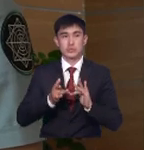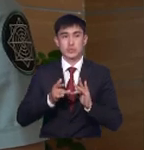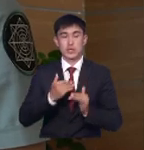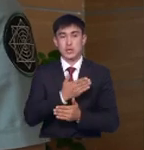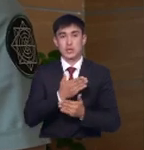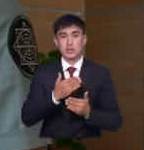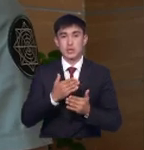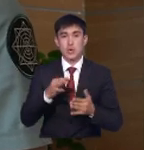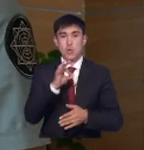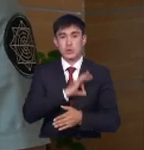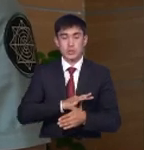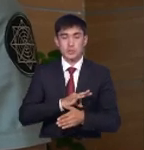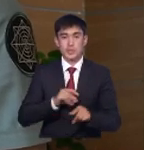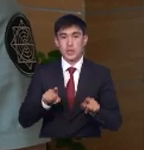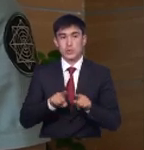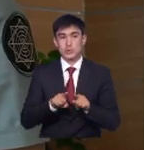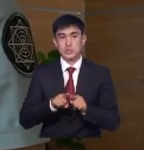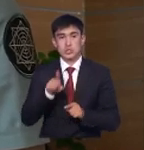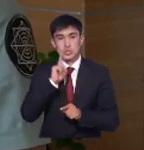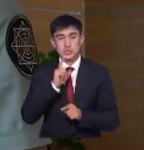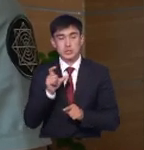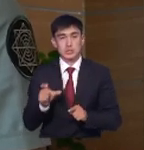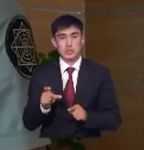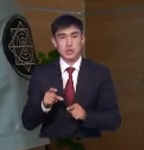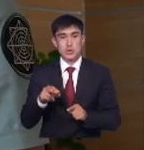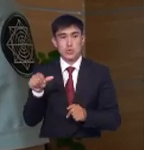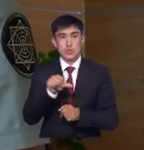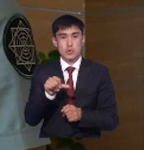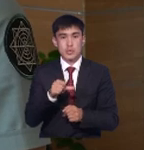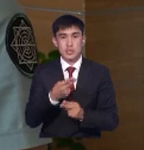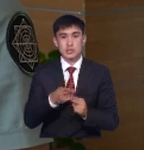арқылы қолданып, осы жас өспірімдерді улаумен